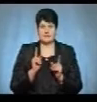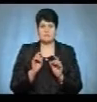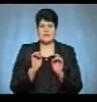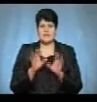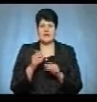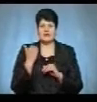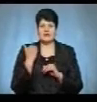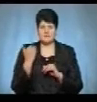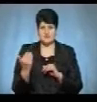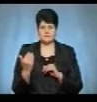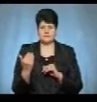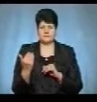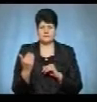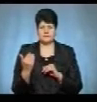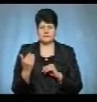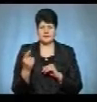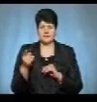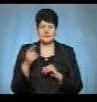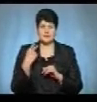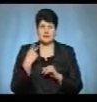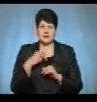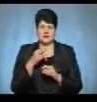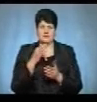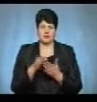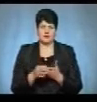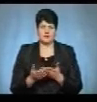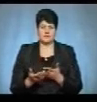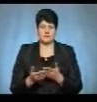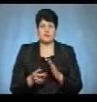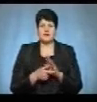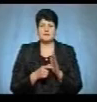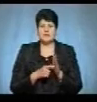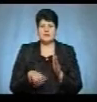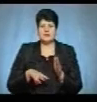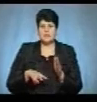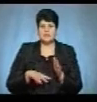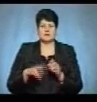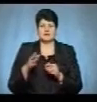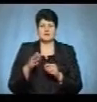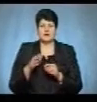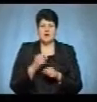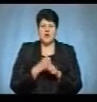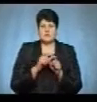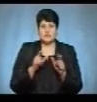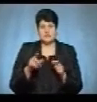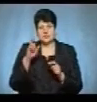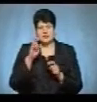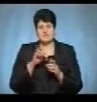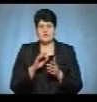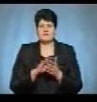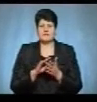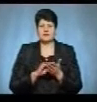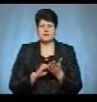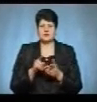вам, у них кримінальна відповідальність. У кабінеті директора аптеки Ольги Жарухи державні виконавці складають акт про